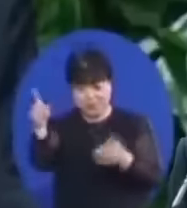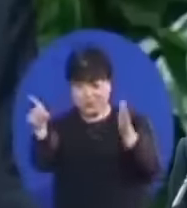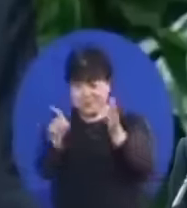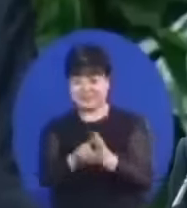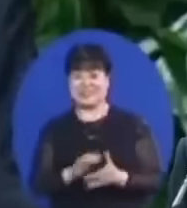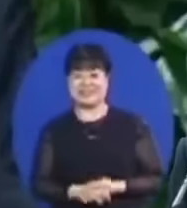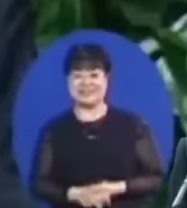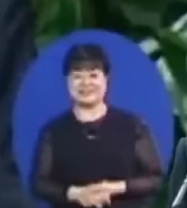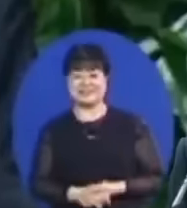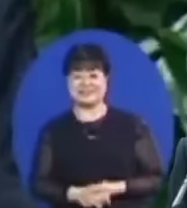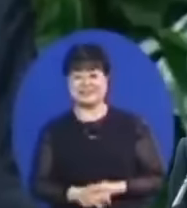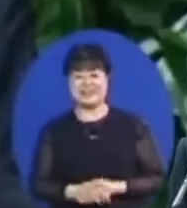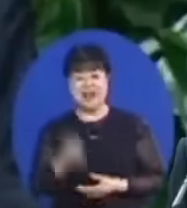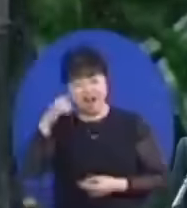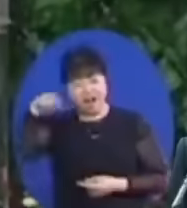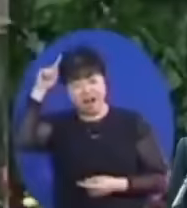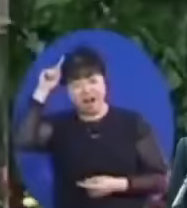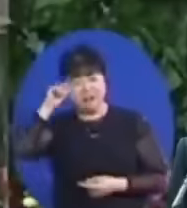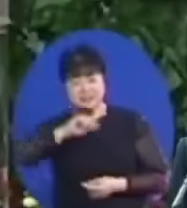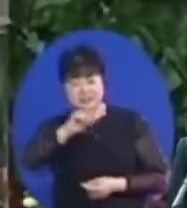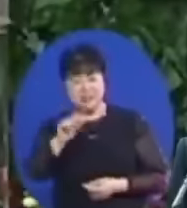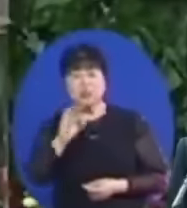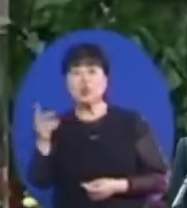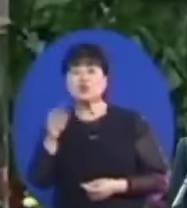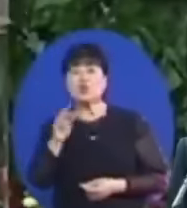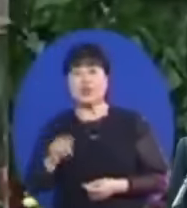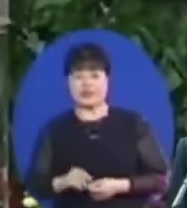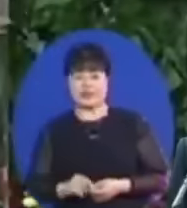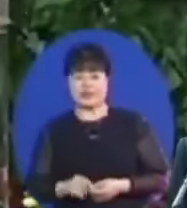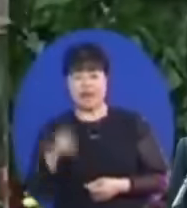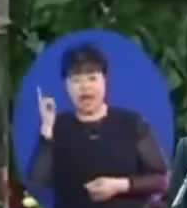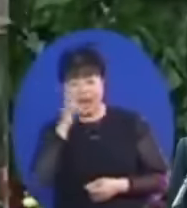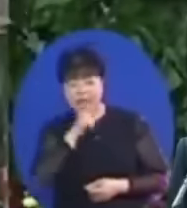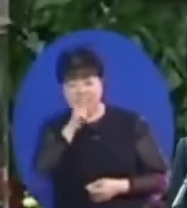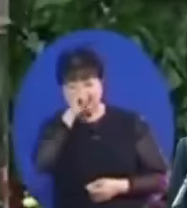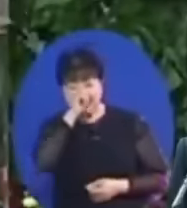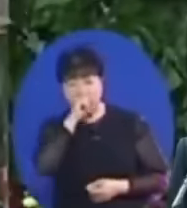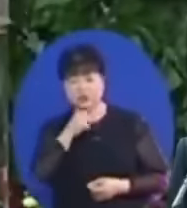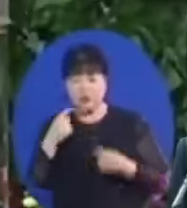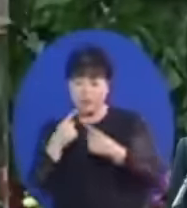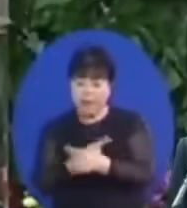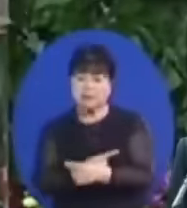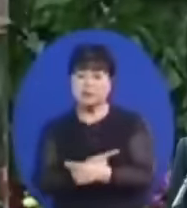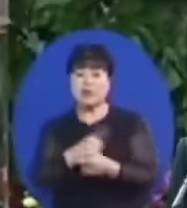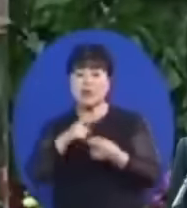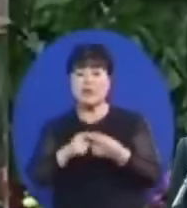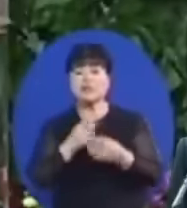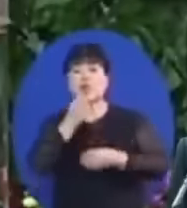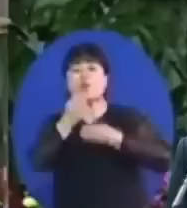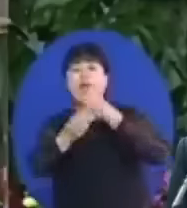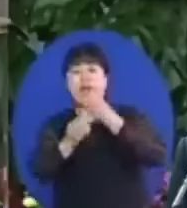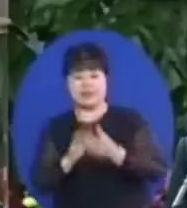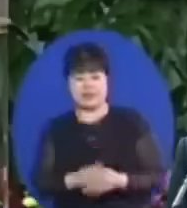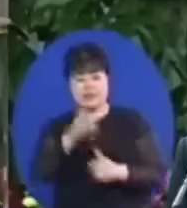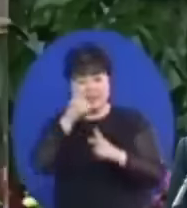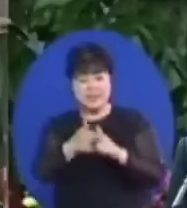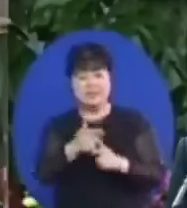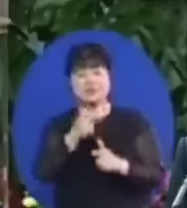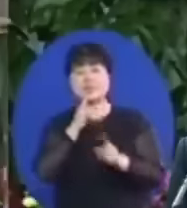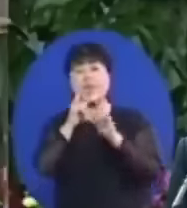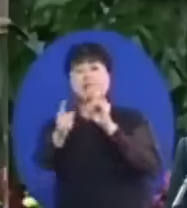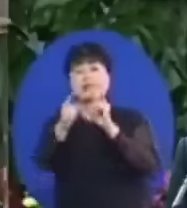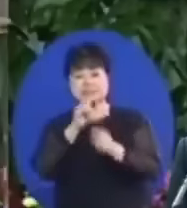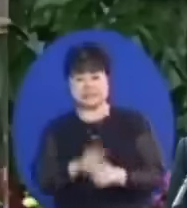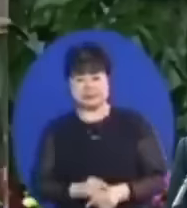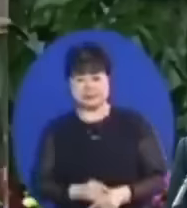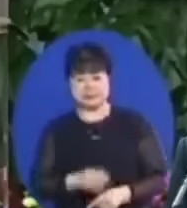것입니다. 러시아의 위대한 작가 톨스토이는 자신이 악에서 선으로 어떻게 돌아서는지를 이렇게 고백했습니다. 예수 그리스도의